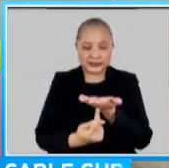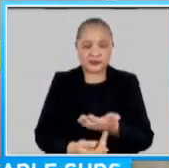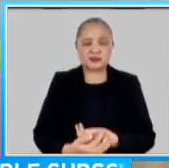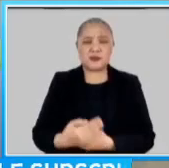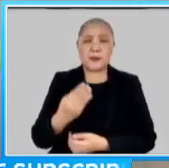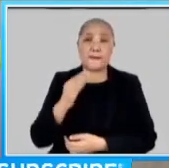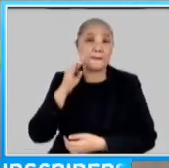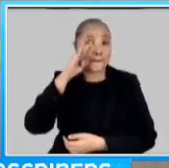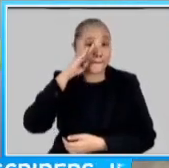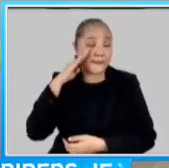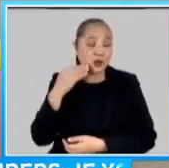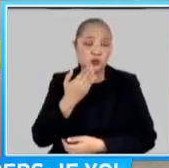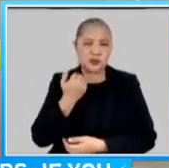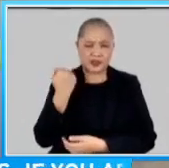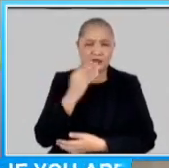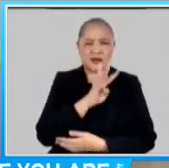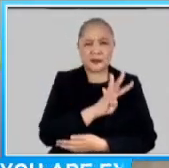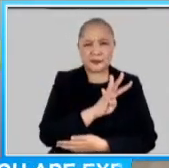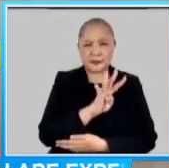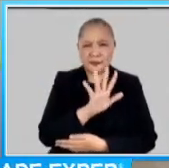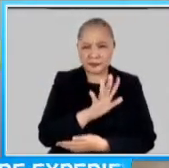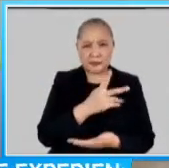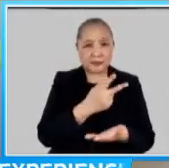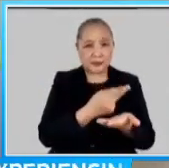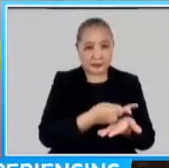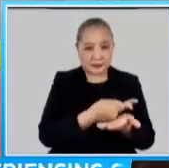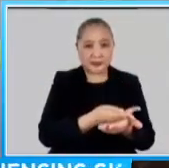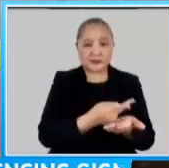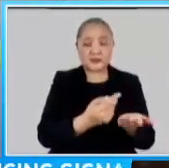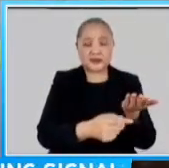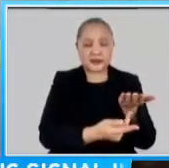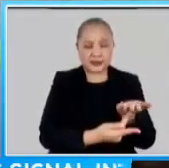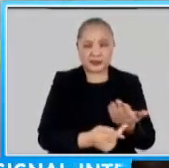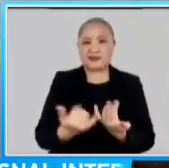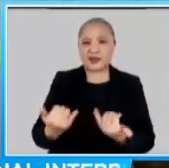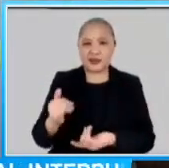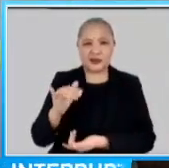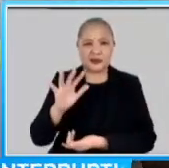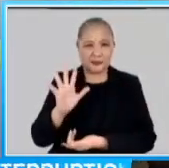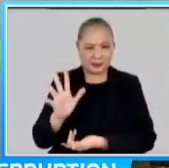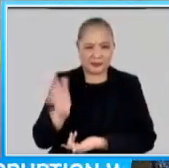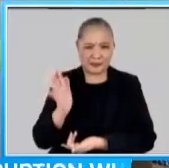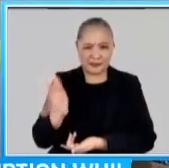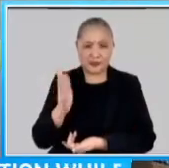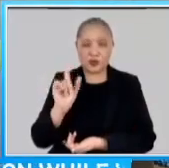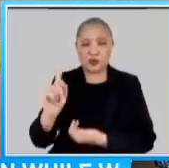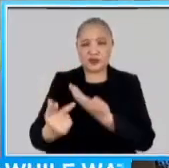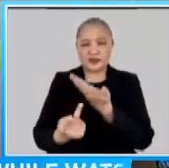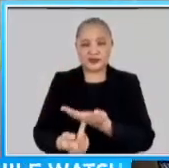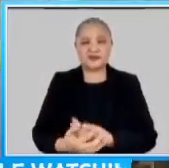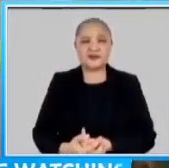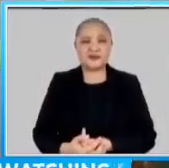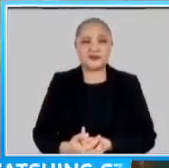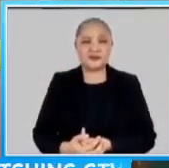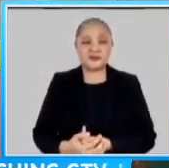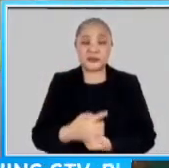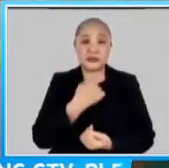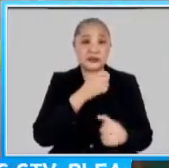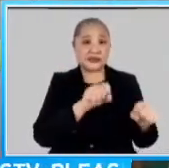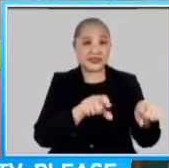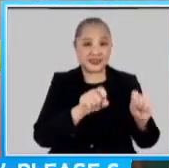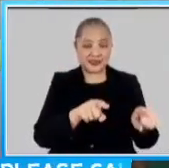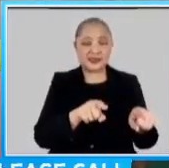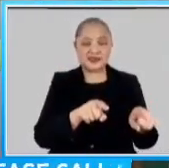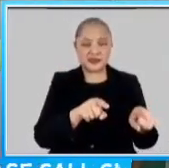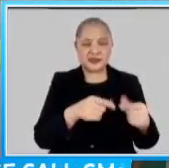dating 45 piso kada kilo, ngayon ay 50 piso na ang kada kilo. Ayon sa mga nagtitinda, blanko sila sa dahilan ng